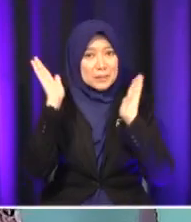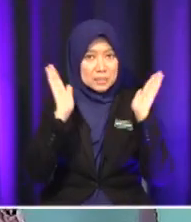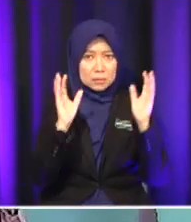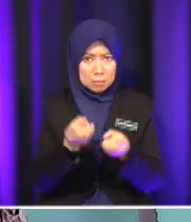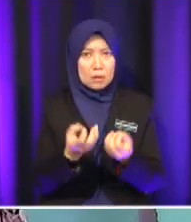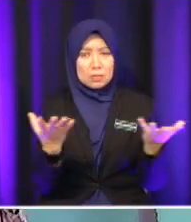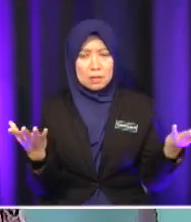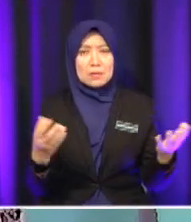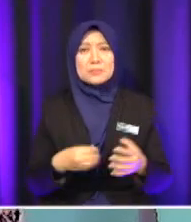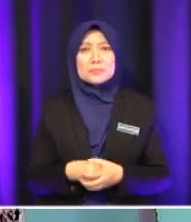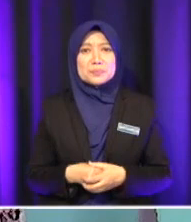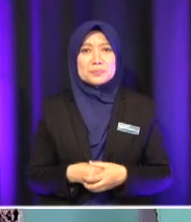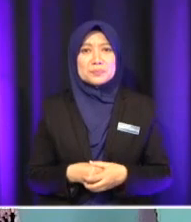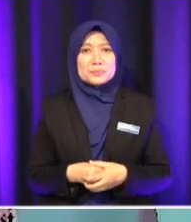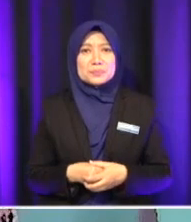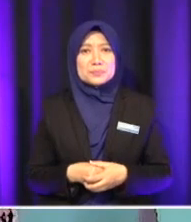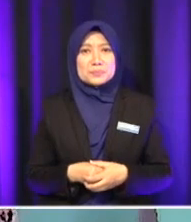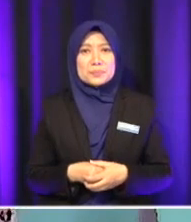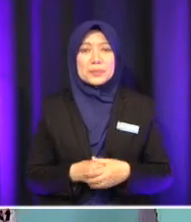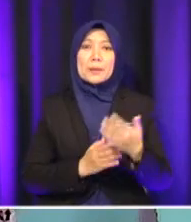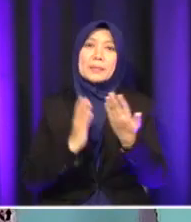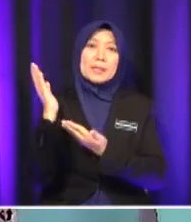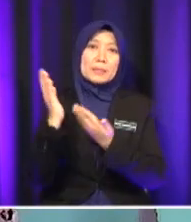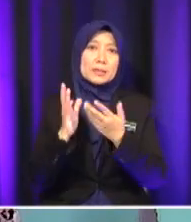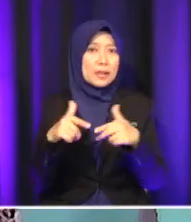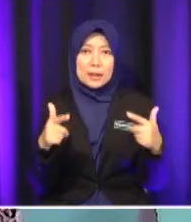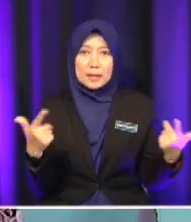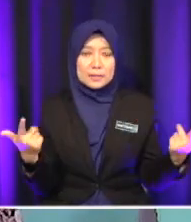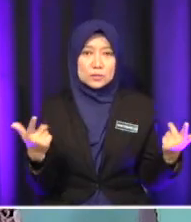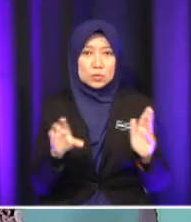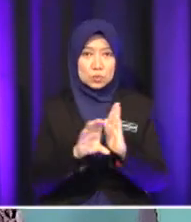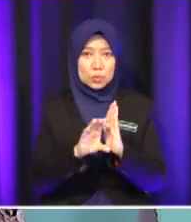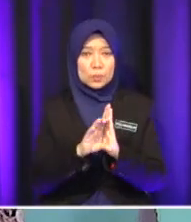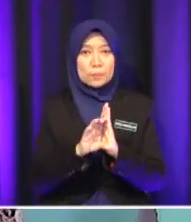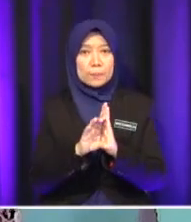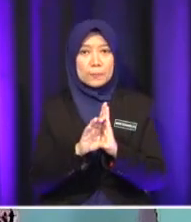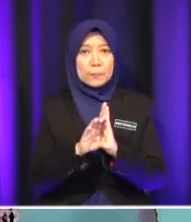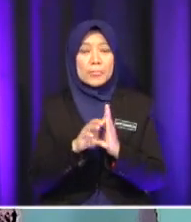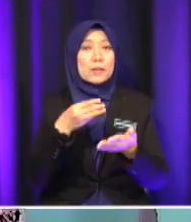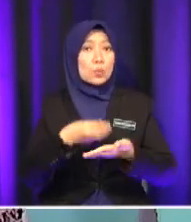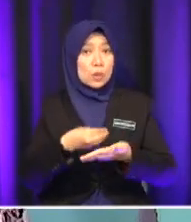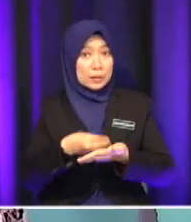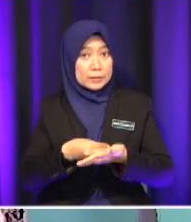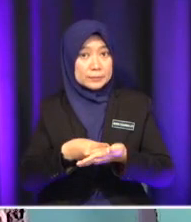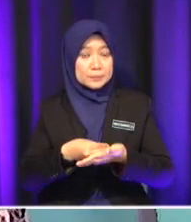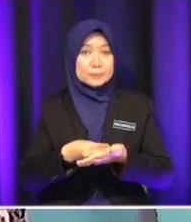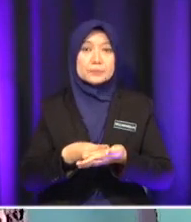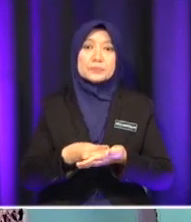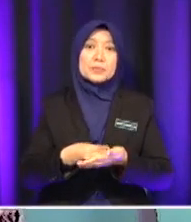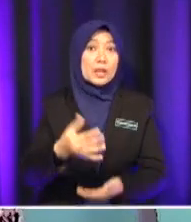oke seterusnya ialah peringatan-perimata lain contohnya primatan keuangan penghematan